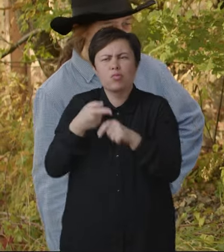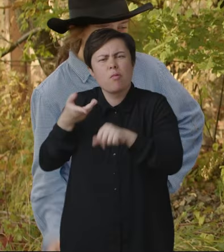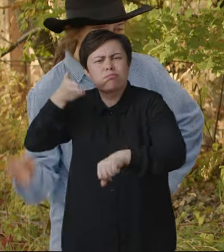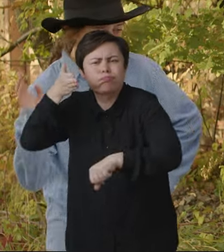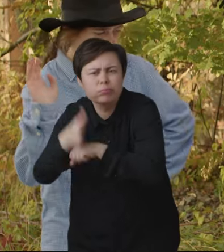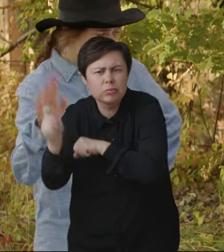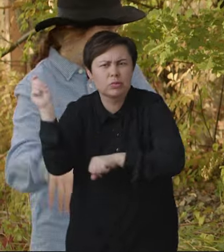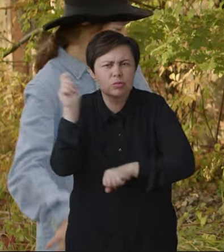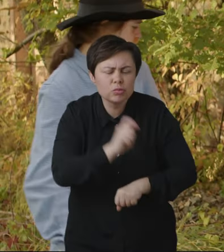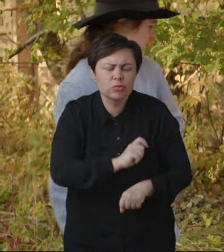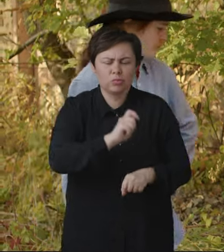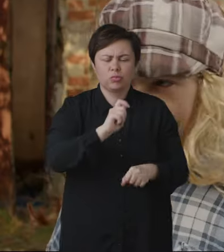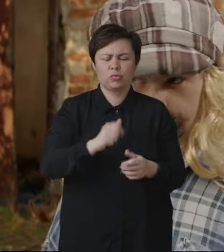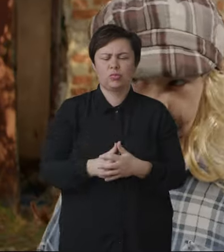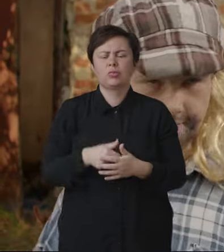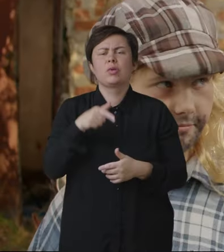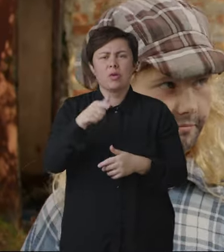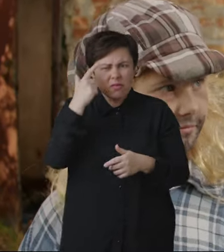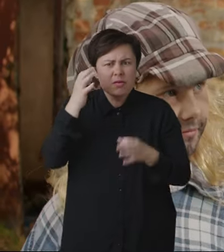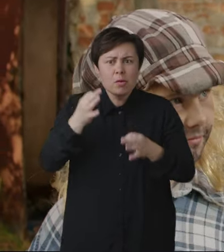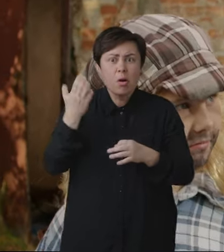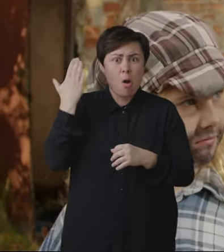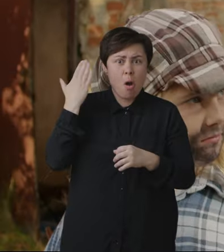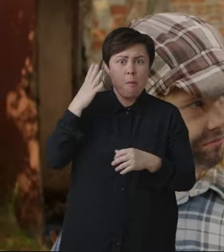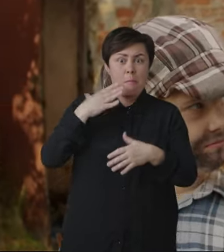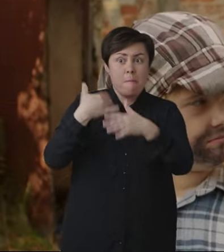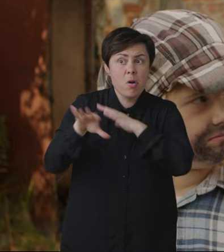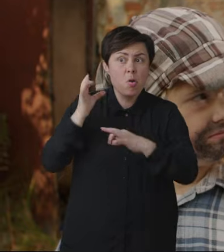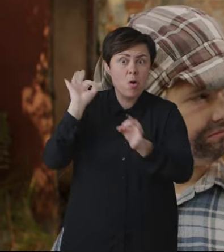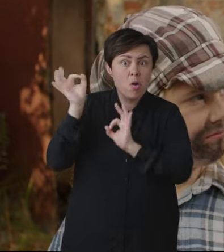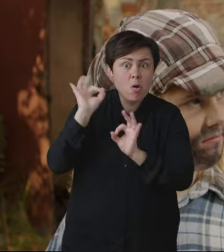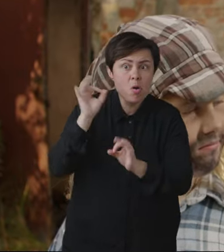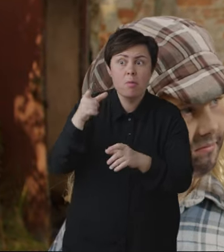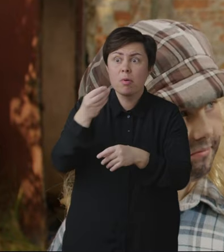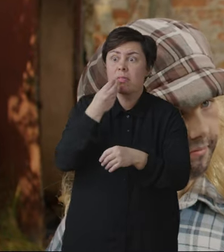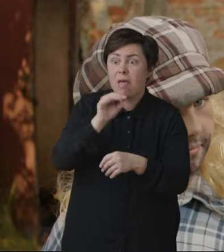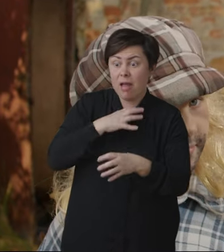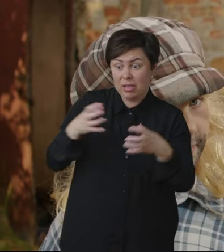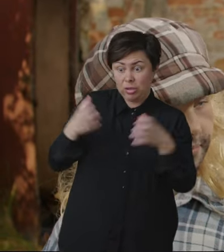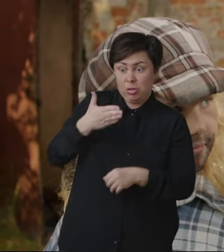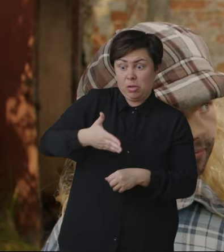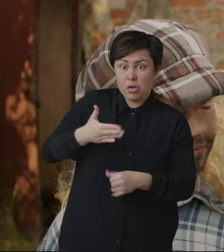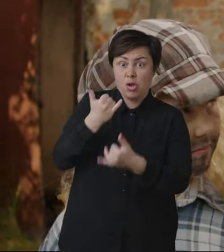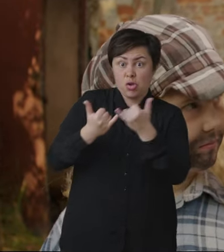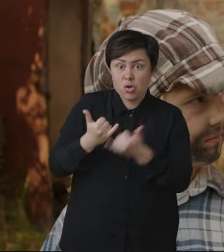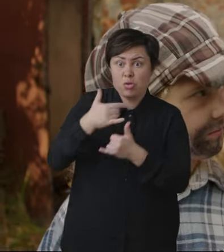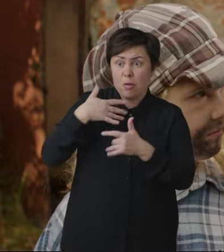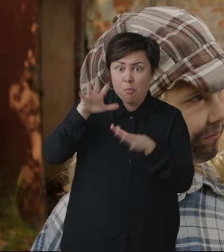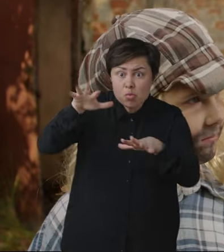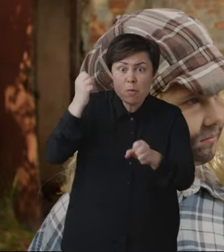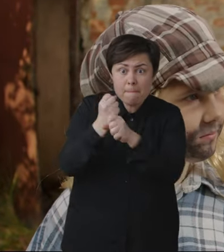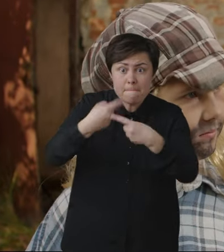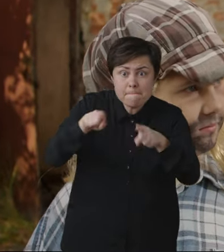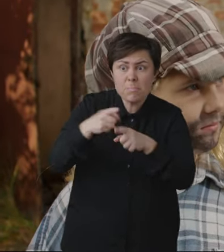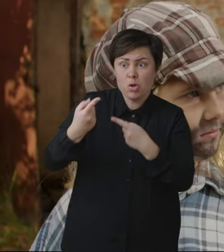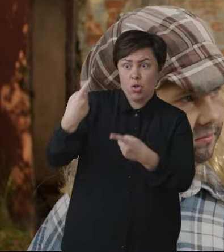opóźnieniem. Roboty jest od grom. Szczególnie, że ostatnio wyszła informacja, że najlepszy zespół kolejowy za wydajność w robocie dostanie